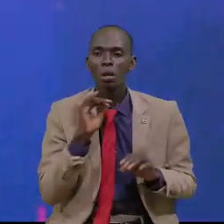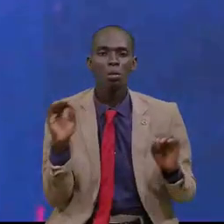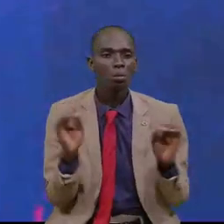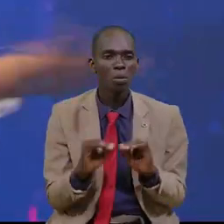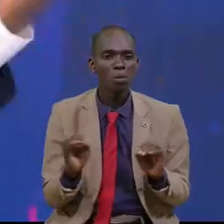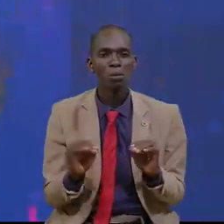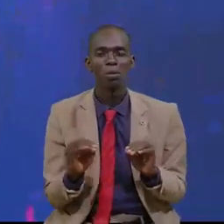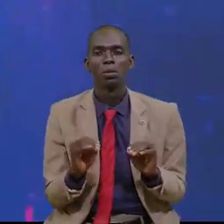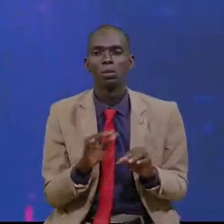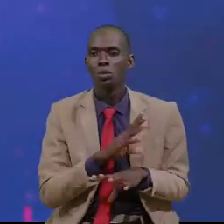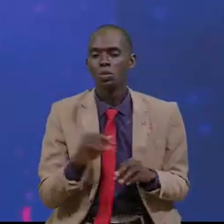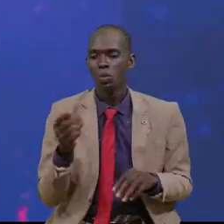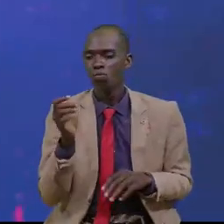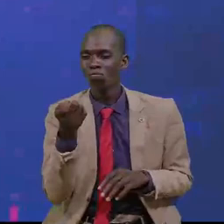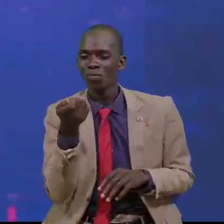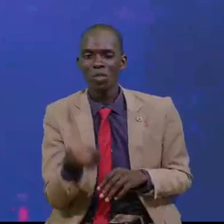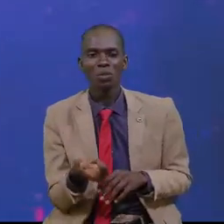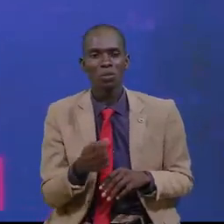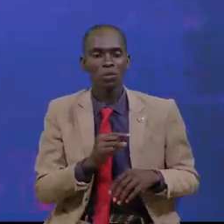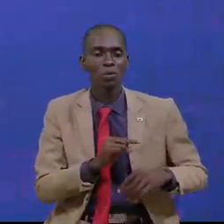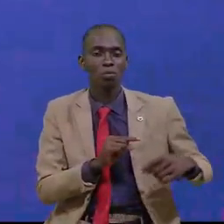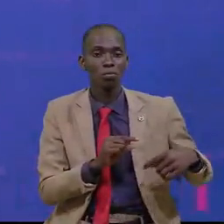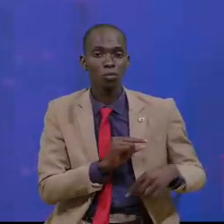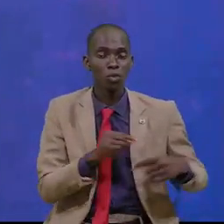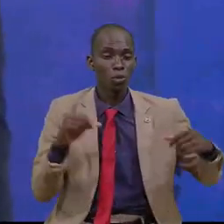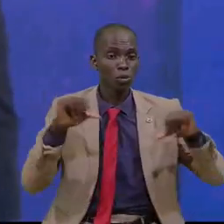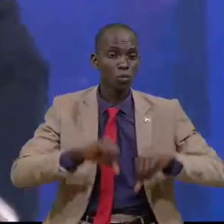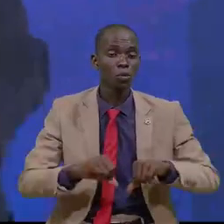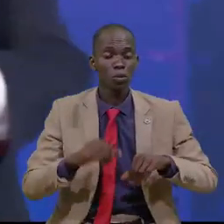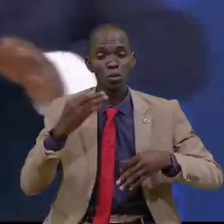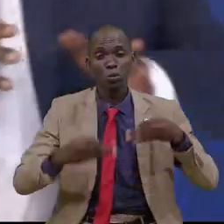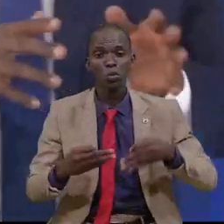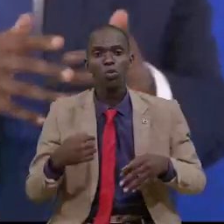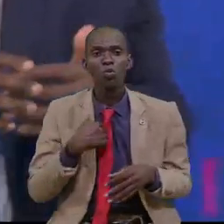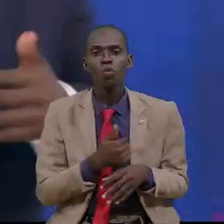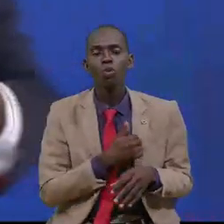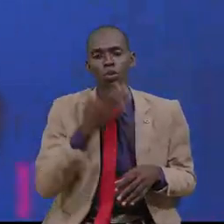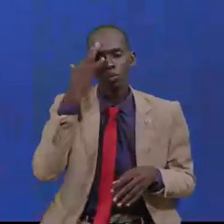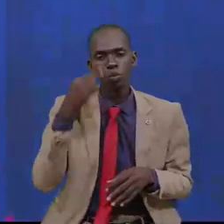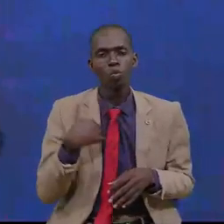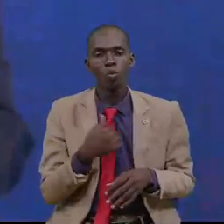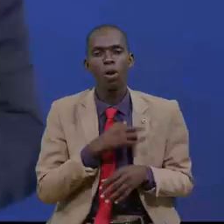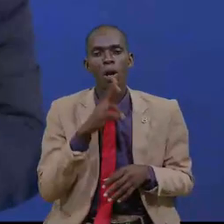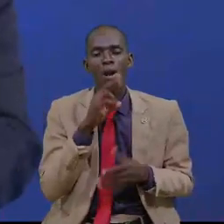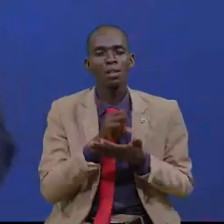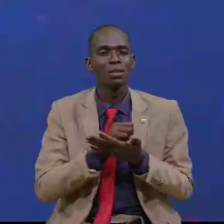n'y a aucune condamnation. Nous savons que nous sommes sanctifiés par le sang de